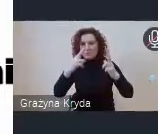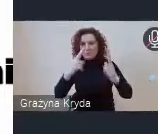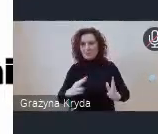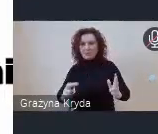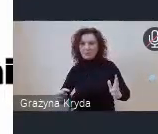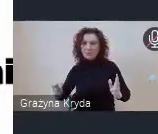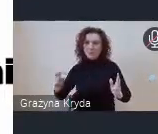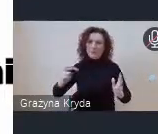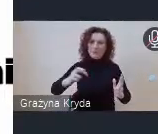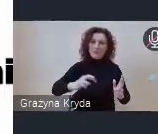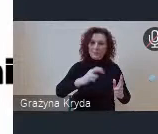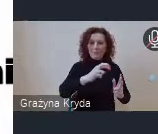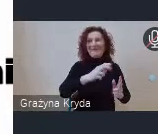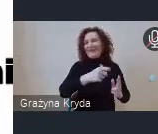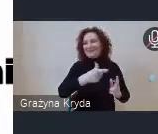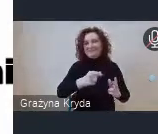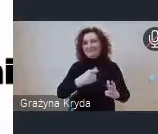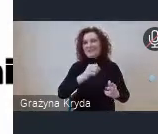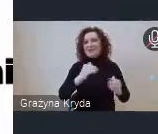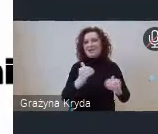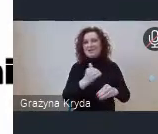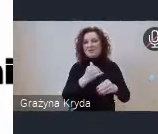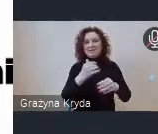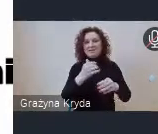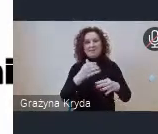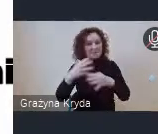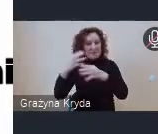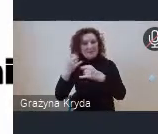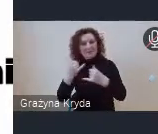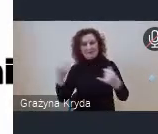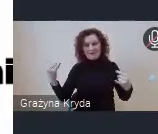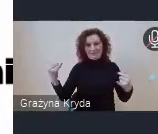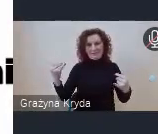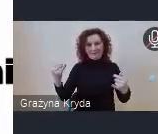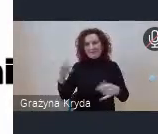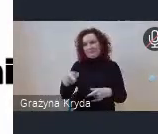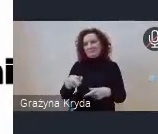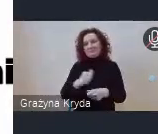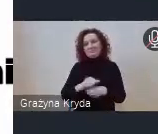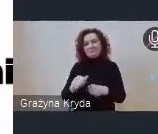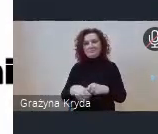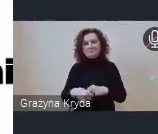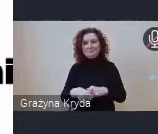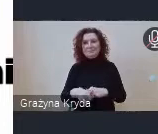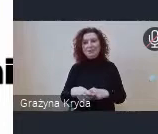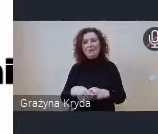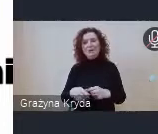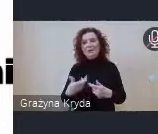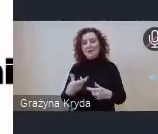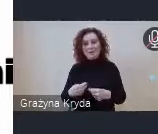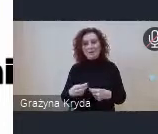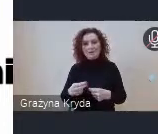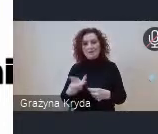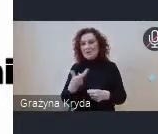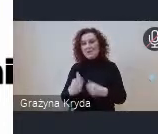próg schody cokolwiek to przecież to niepełnosprawność tego człowieka sprawia że on nie może wjechać do tego budynku tylko ten budynek to